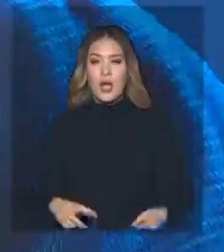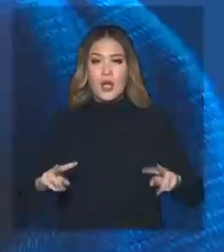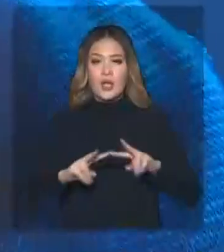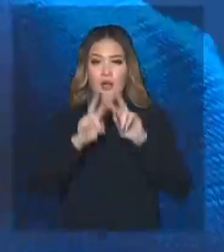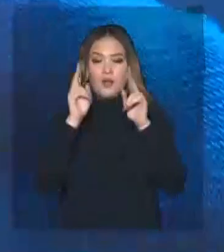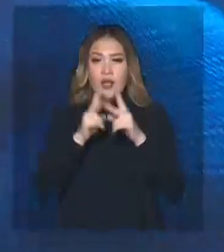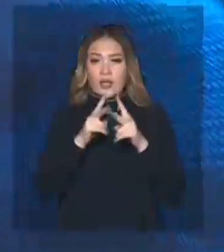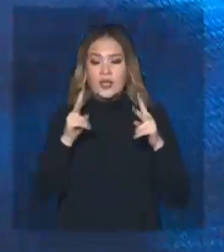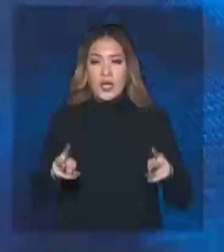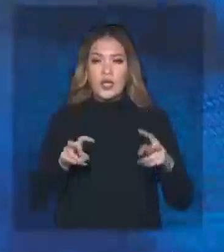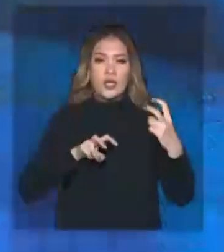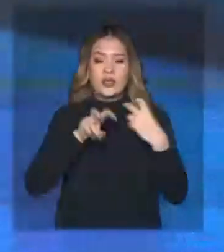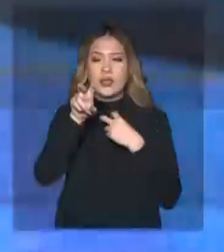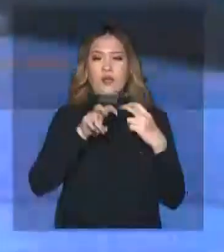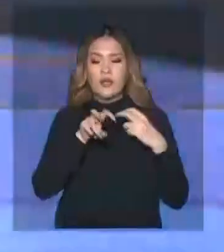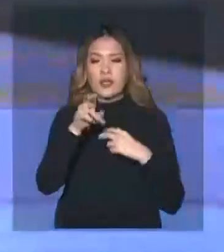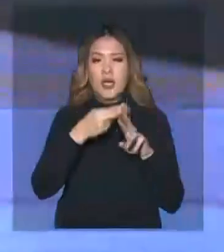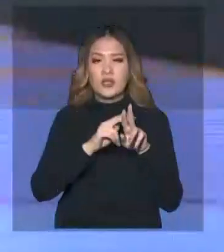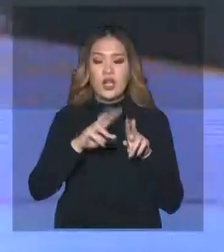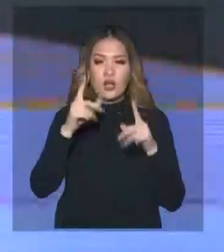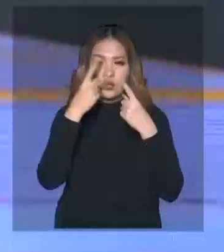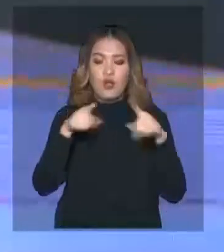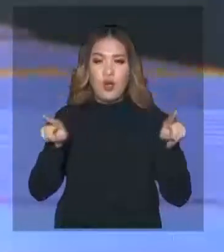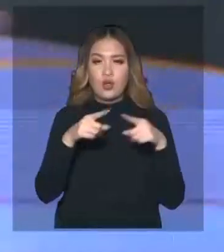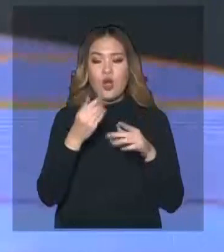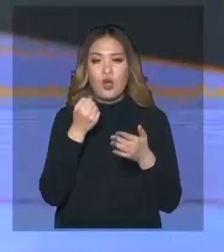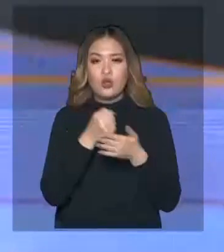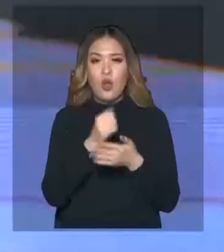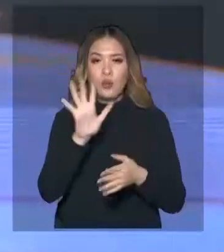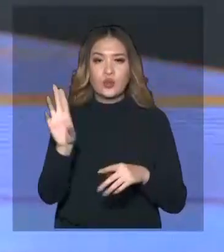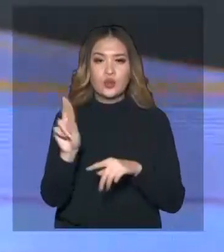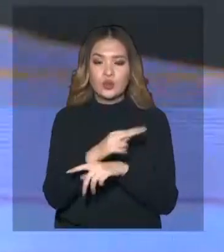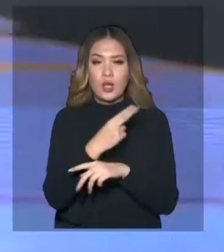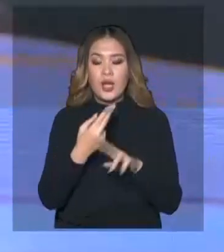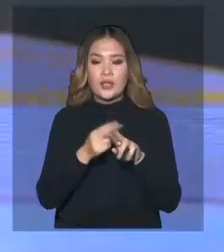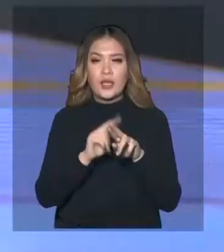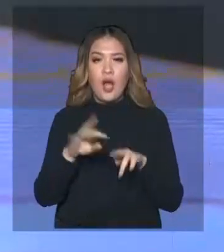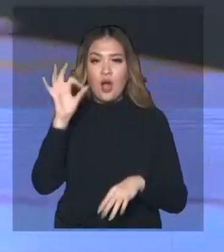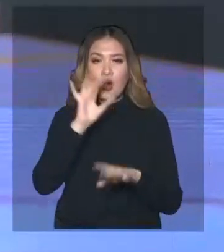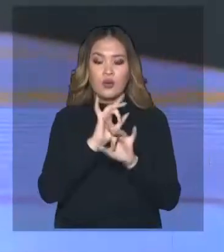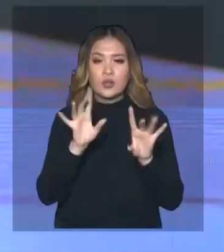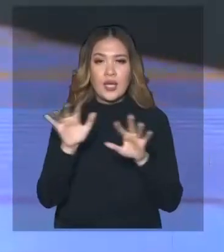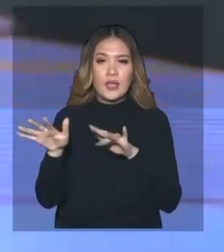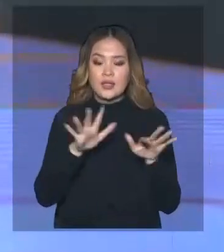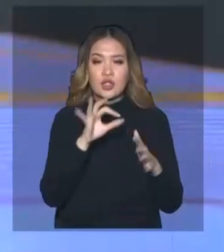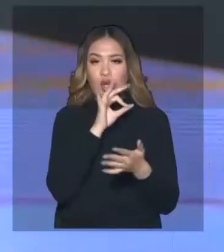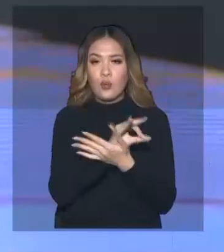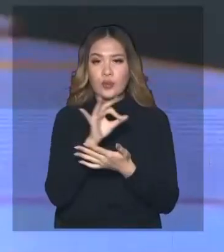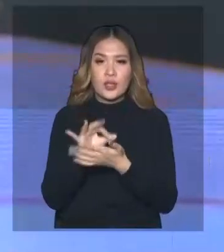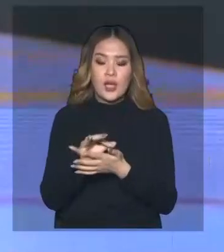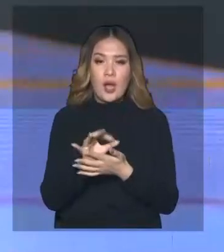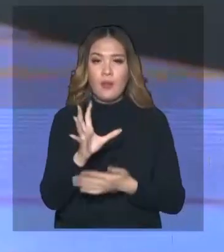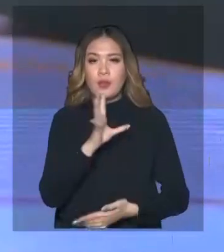Астана вокзалының эскалаторлары жаңа жылға дейін жөнделетін болды. Мекеме басшысының айтуынша, бұл іс жауапсыз